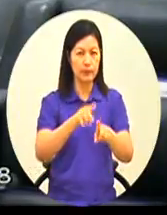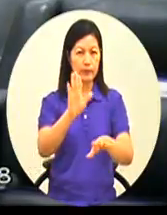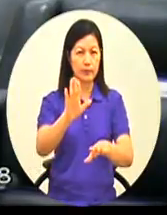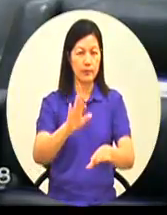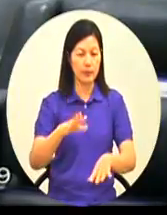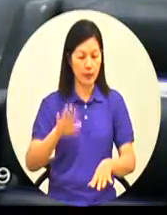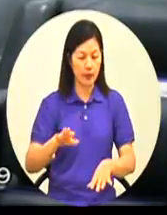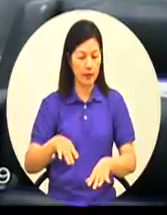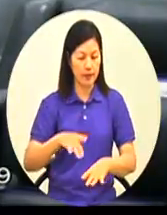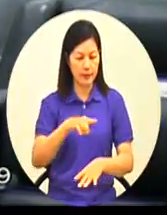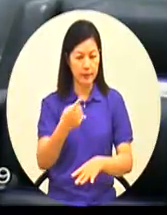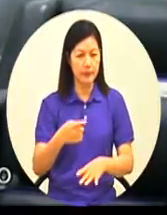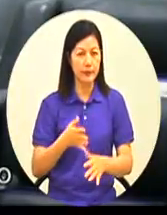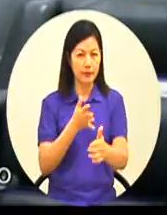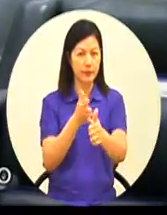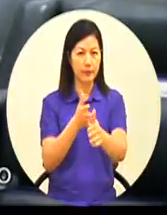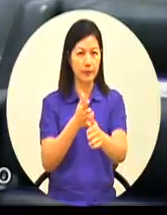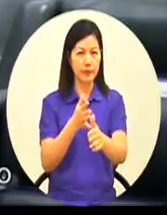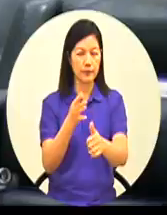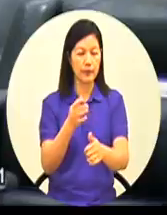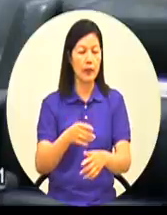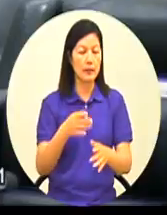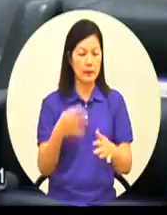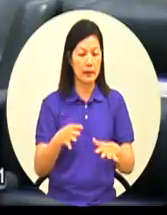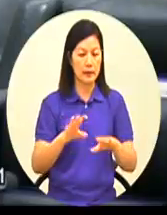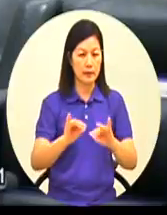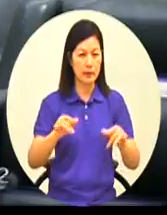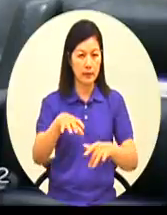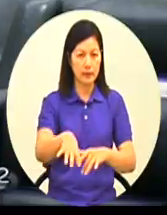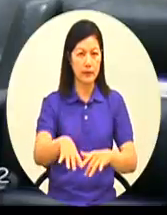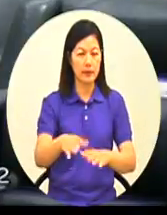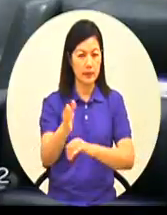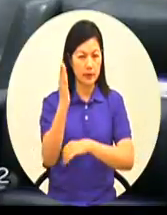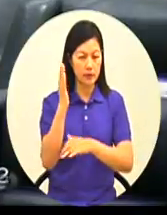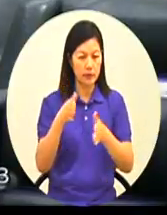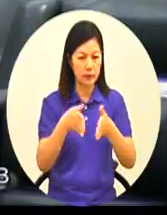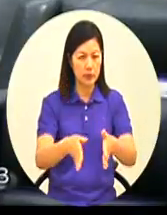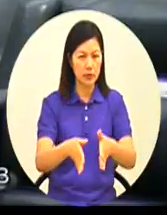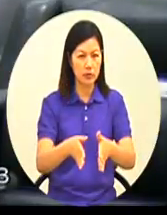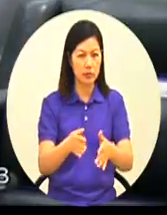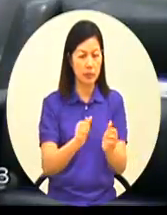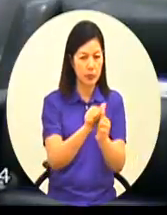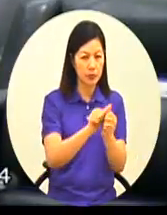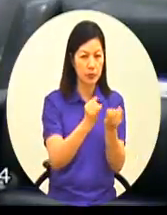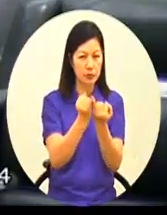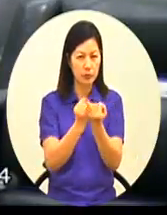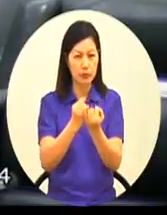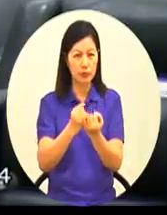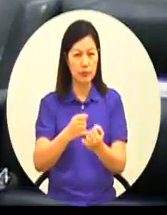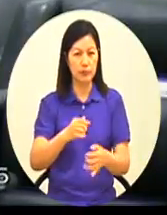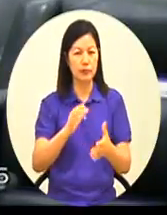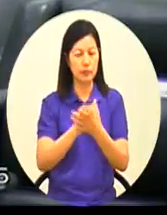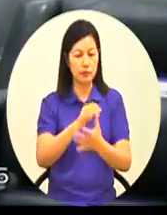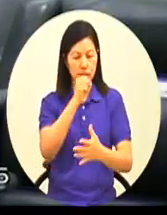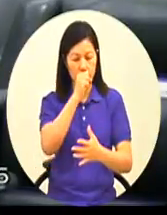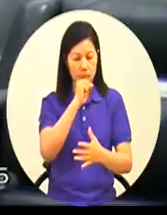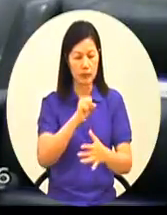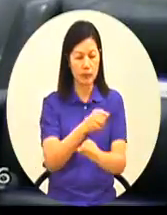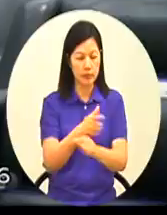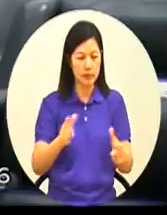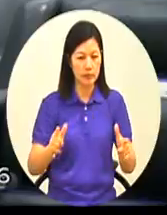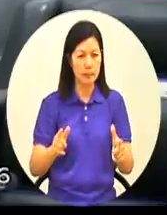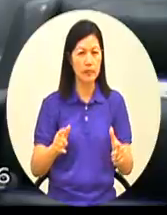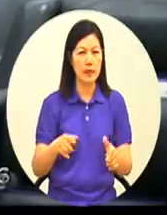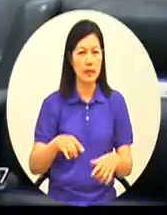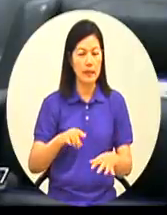几个问题都是有关于我们地方政府能够针对同志友善、针对多元性别的友善，我